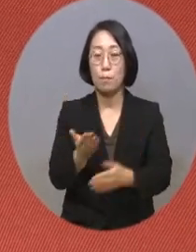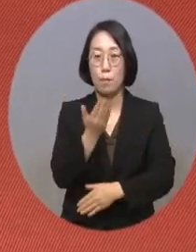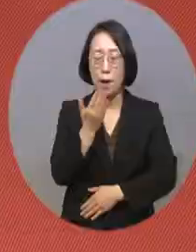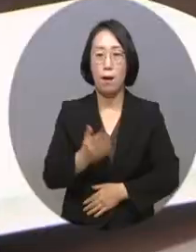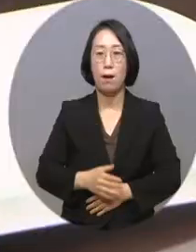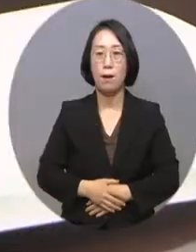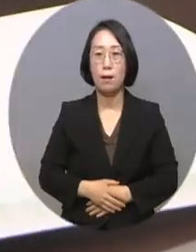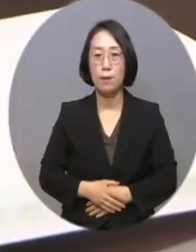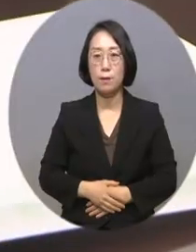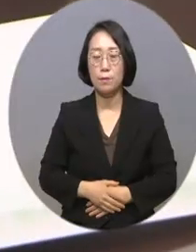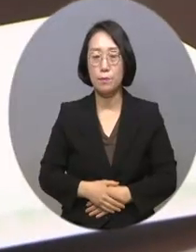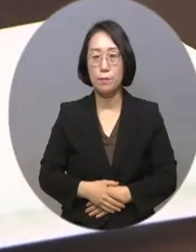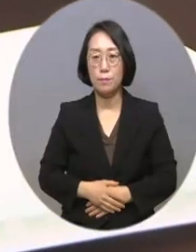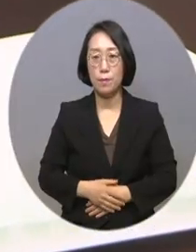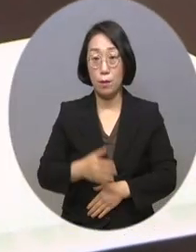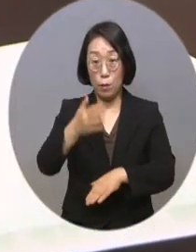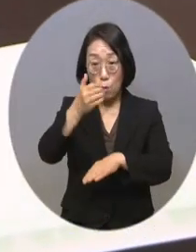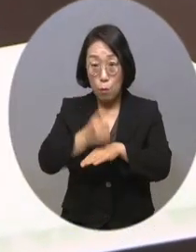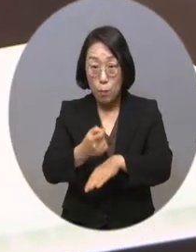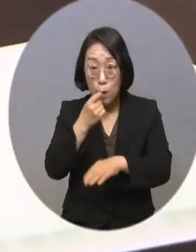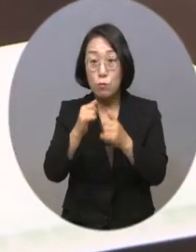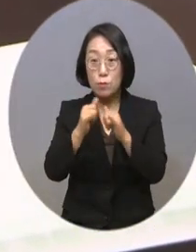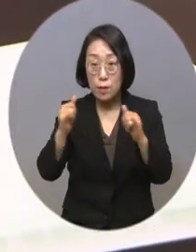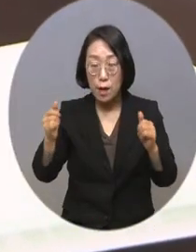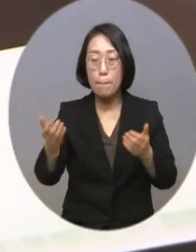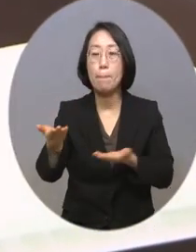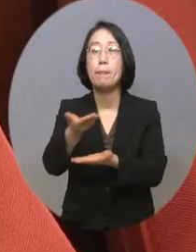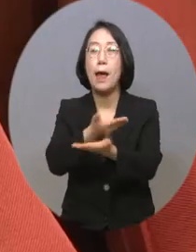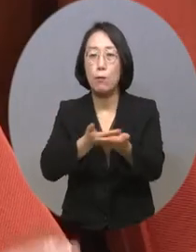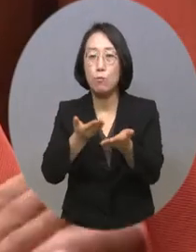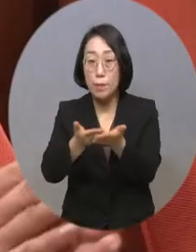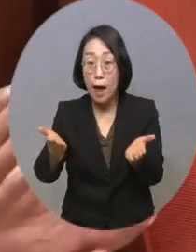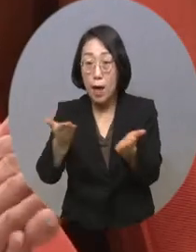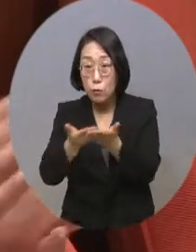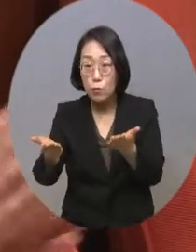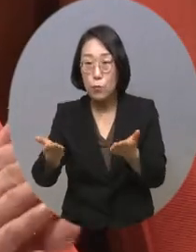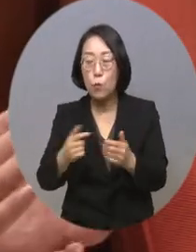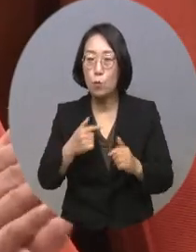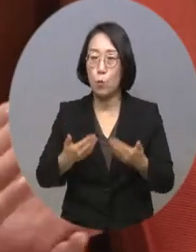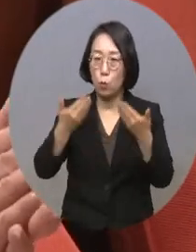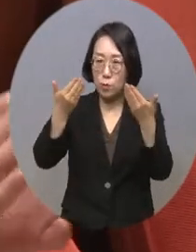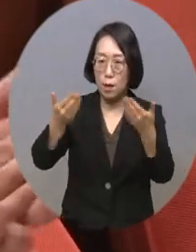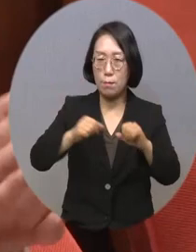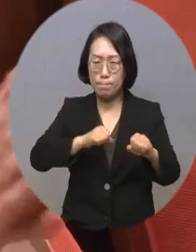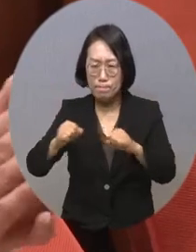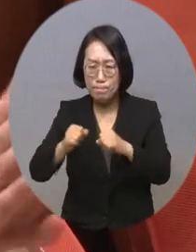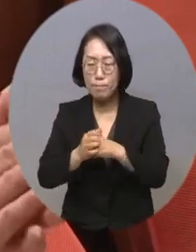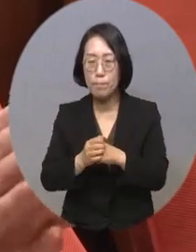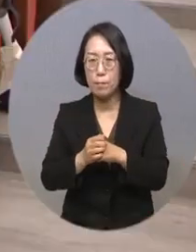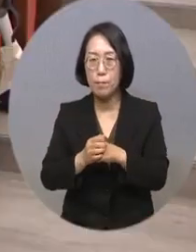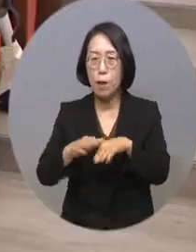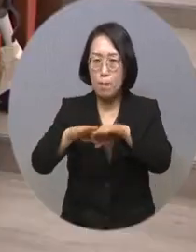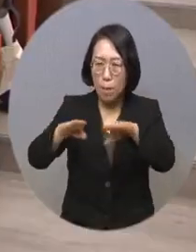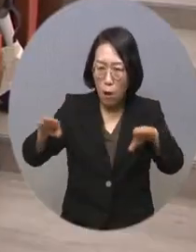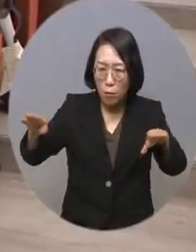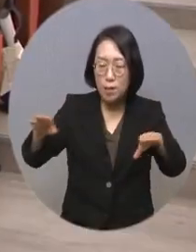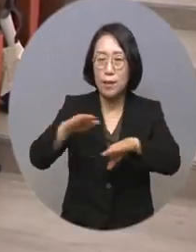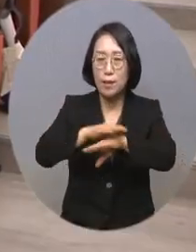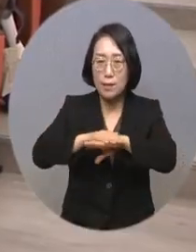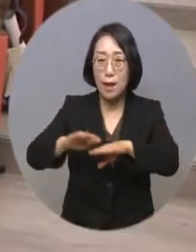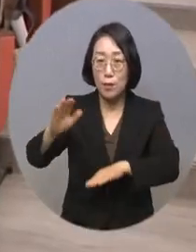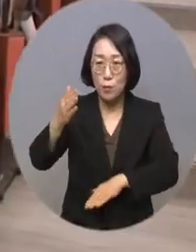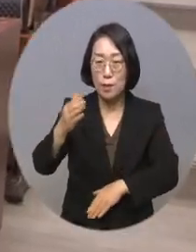예정입니다. 이를 통하여 수강생 모두가 나눔과 봉사를 실천하고 장애인과 비장애인 사회를 좁혀나갈 수 있기를